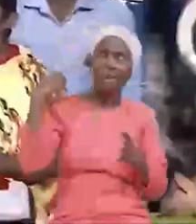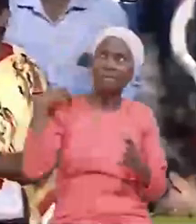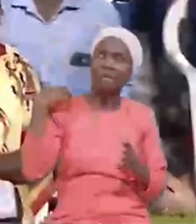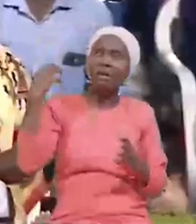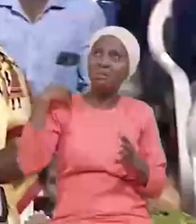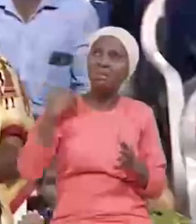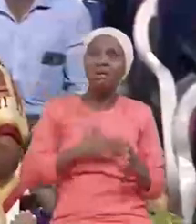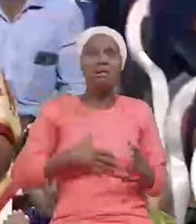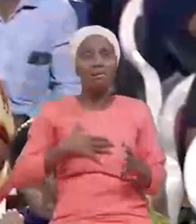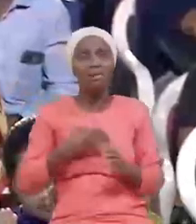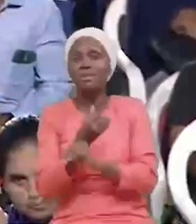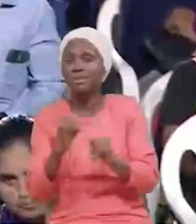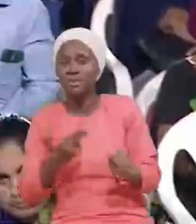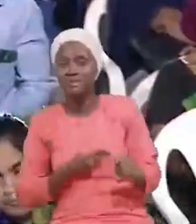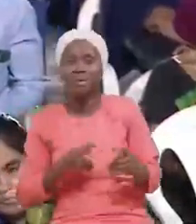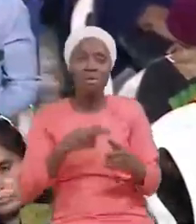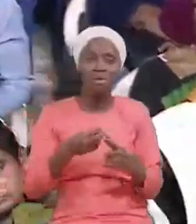sauve-nous ou nous périrons.